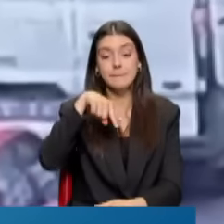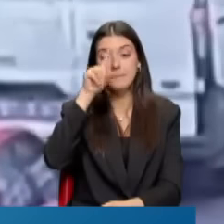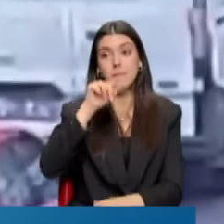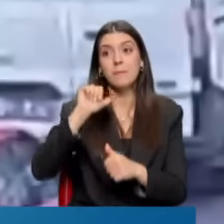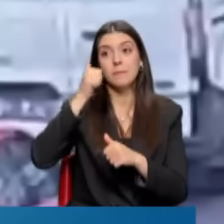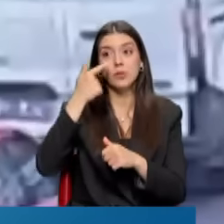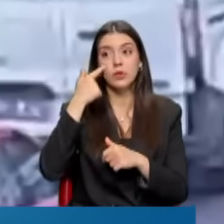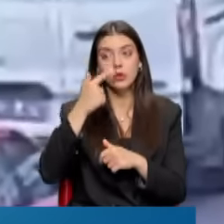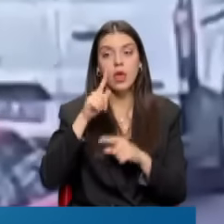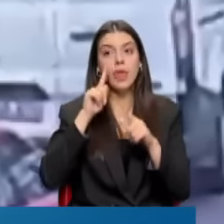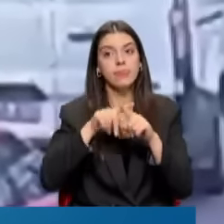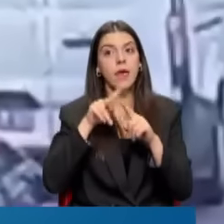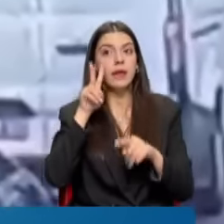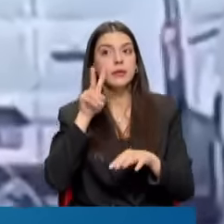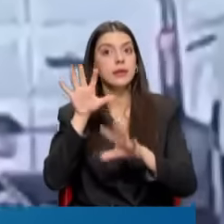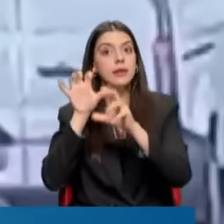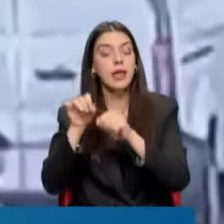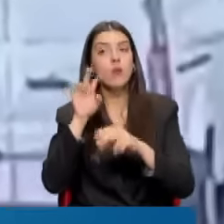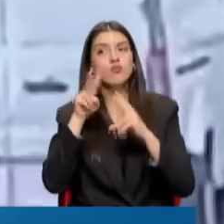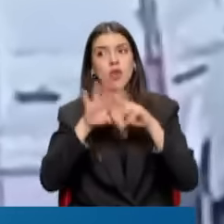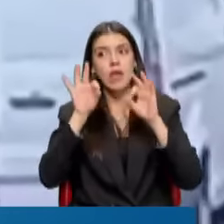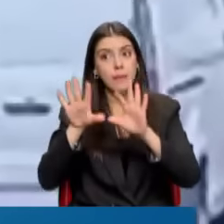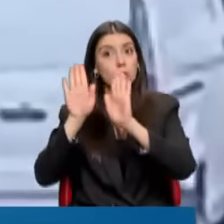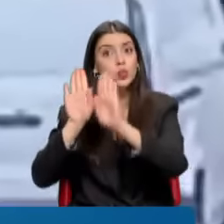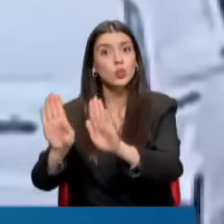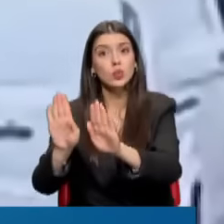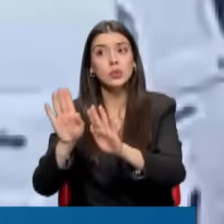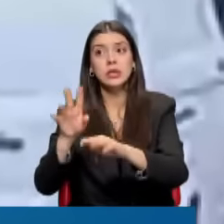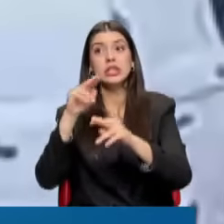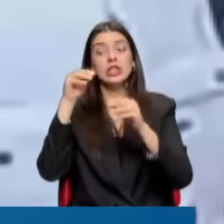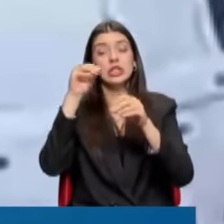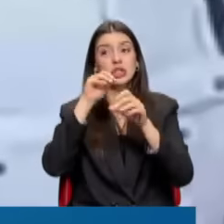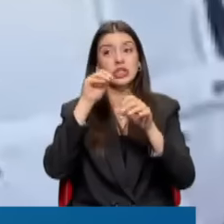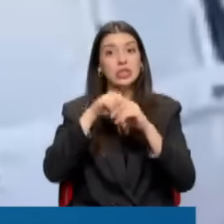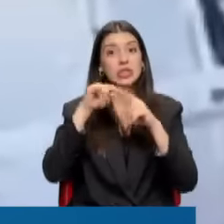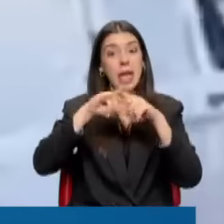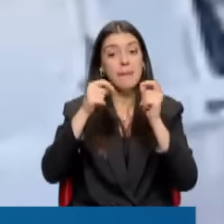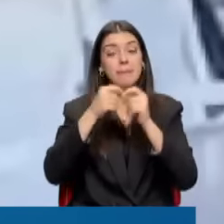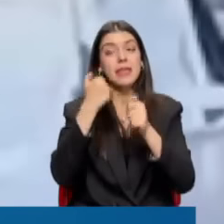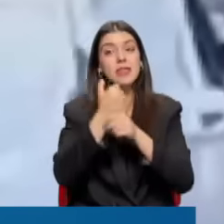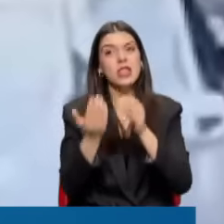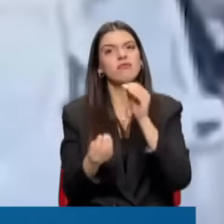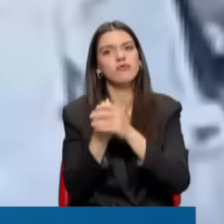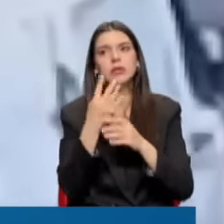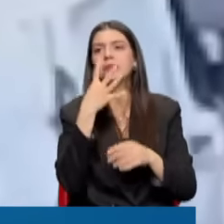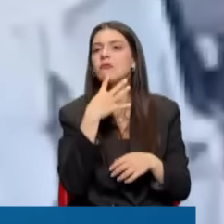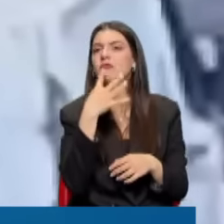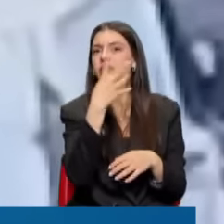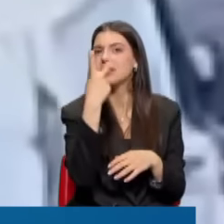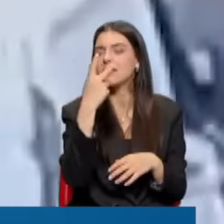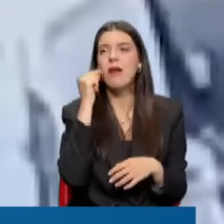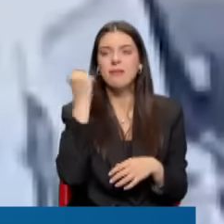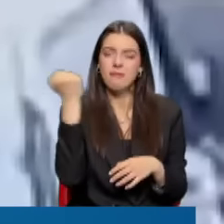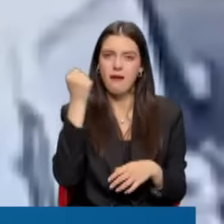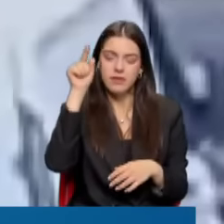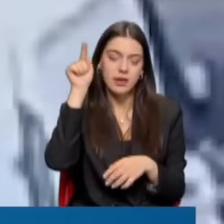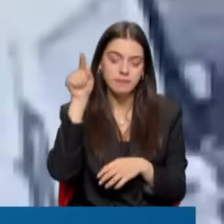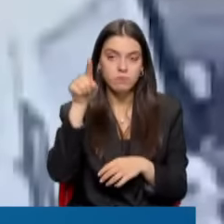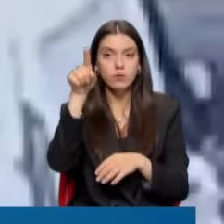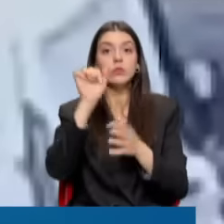trafikte görüldü taksi polisler hemen durdurdu içinden ybg çıktı 42 yaşındaki saldırgan tutuklama